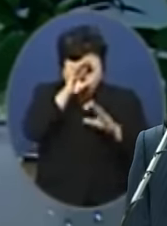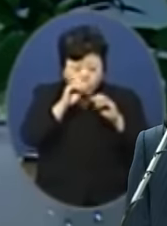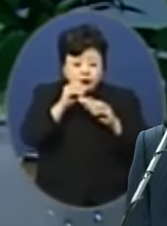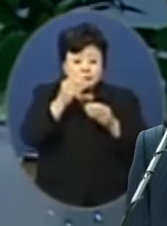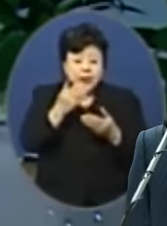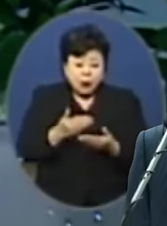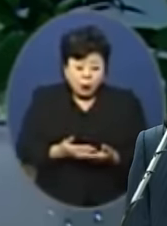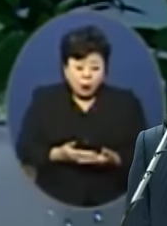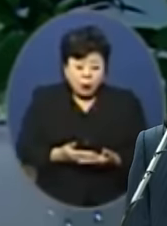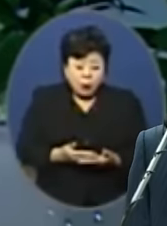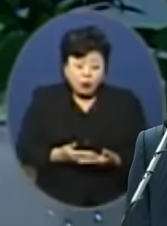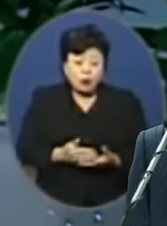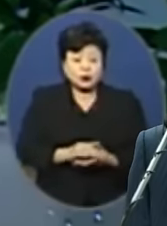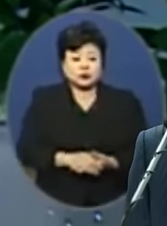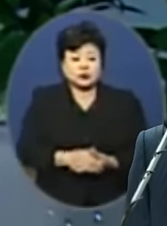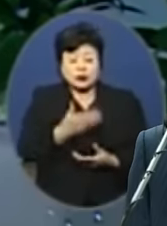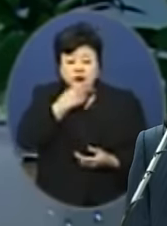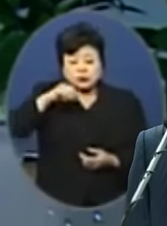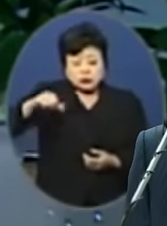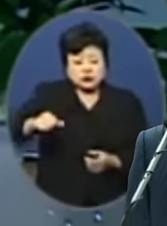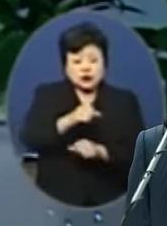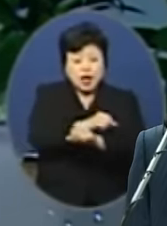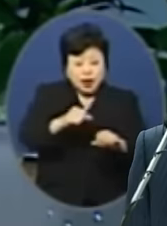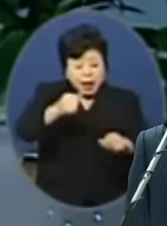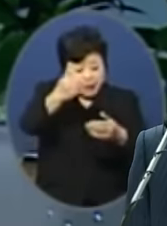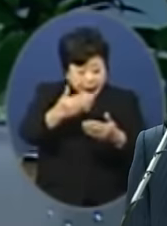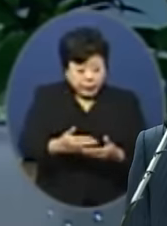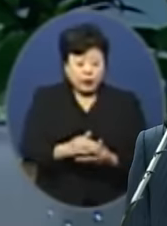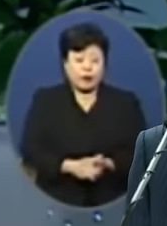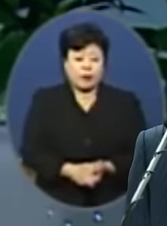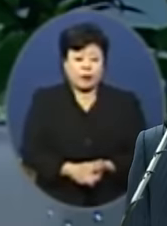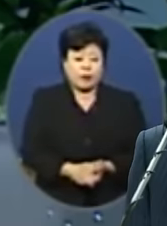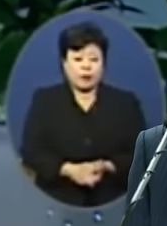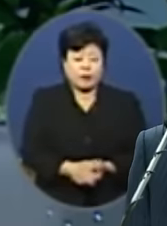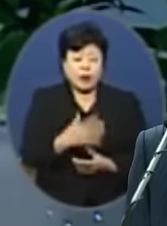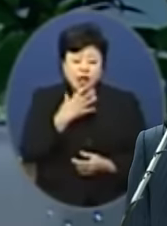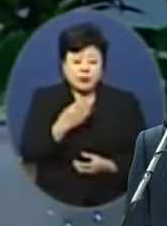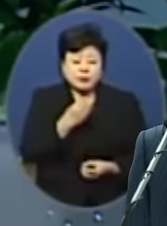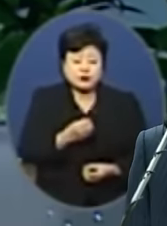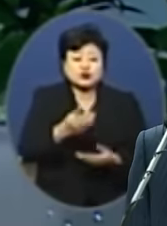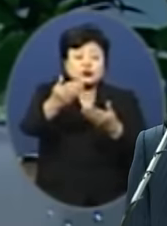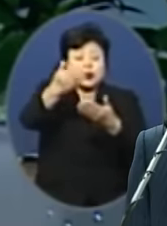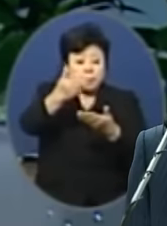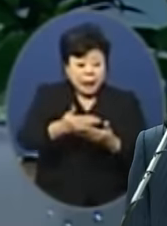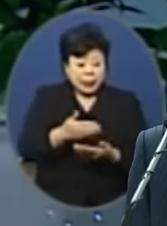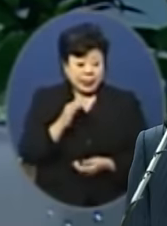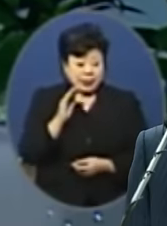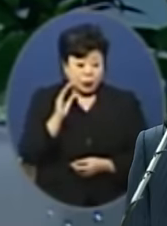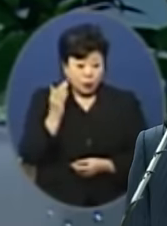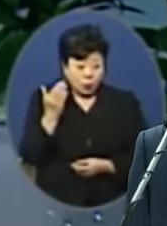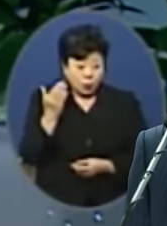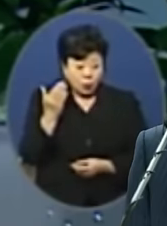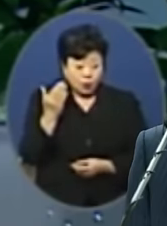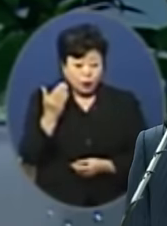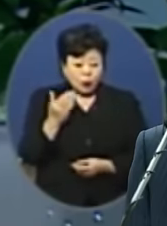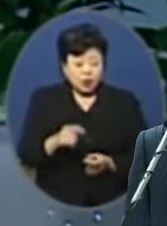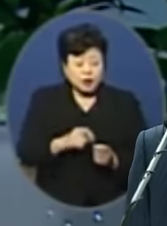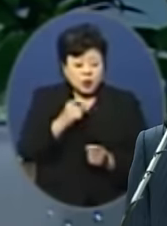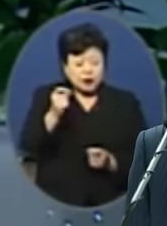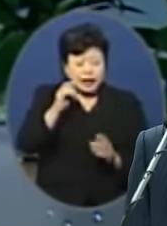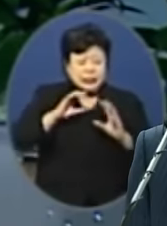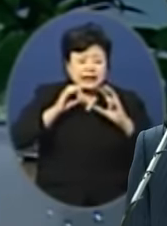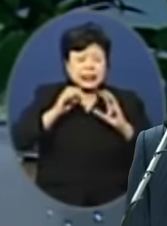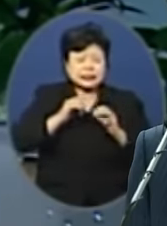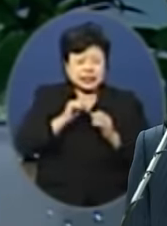받았다, 저주에서 해방되었다, 아브라함의 축복을 받았다, 영원한